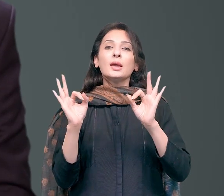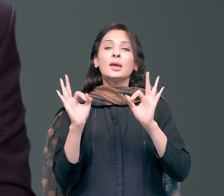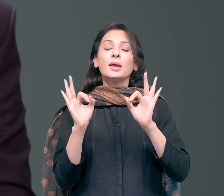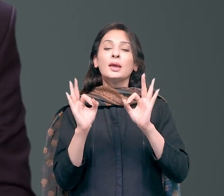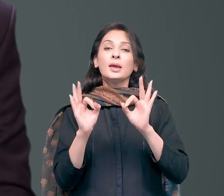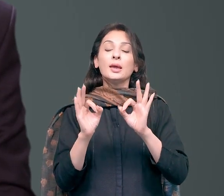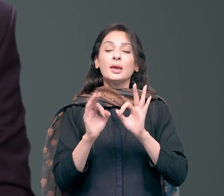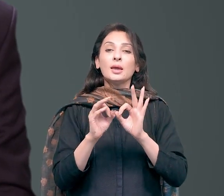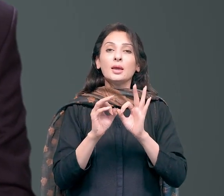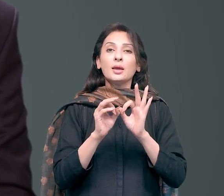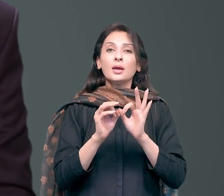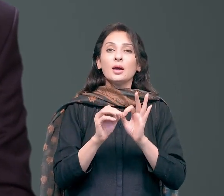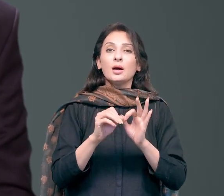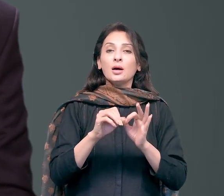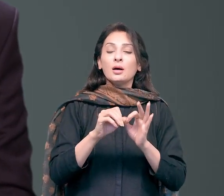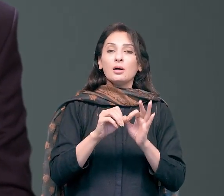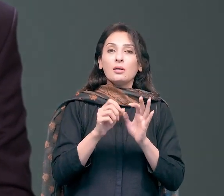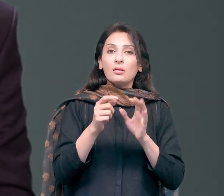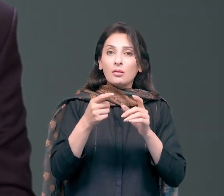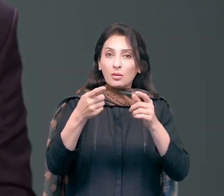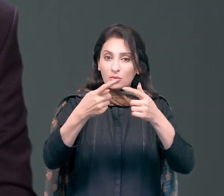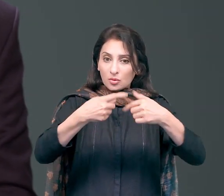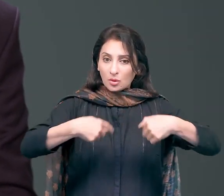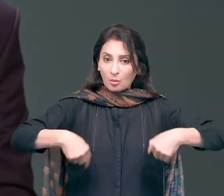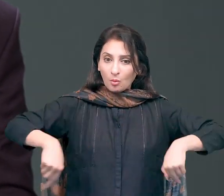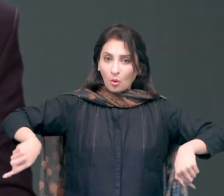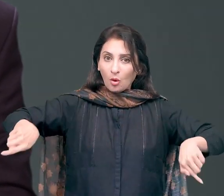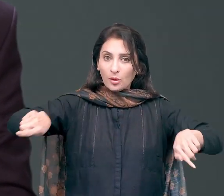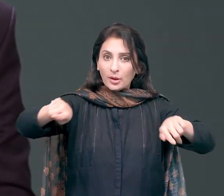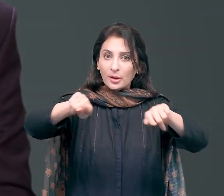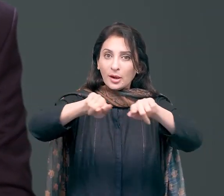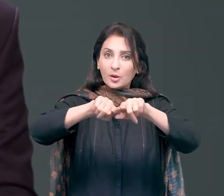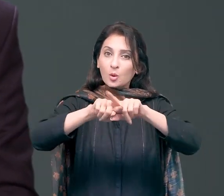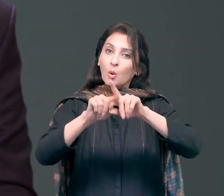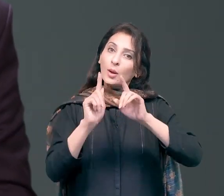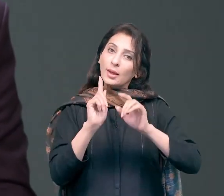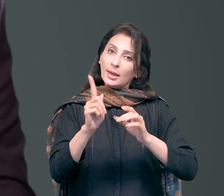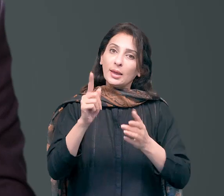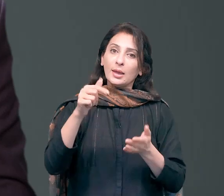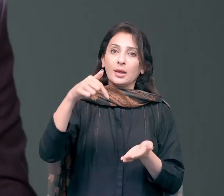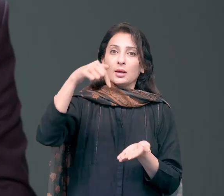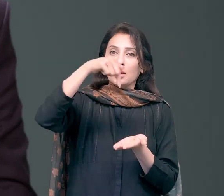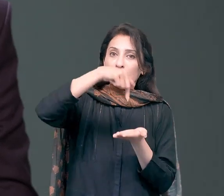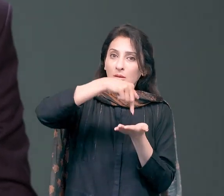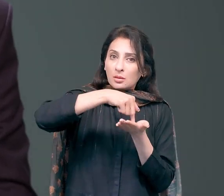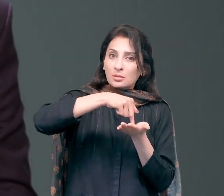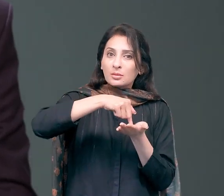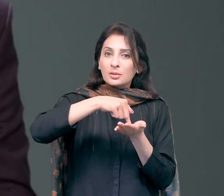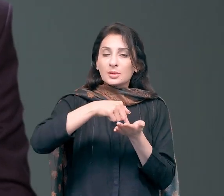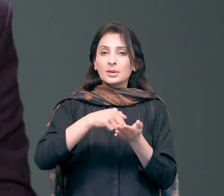تھا 1021 سے لے کر 1021 سے لے کر